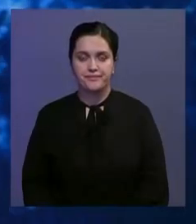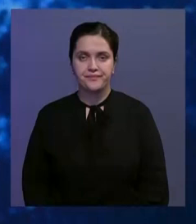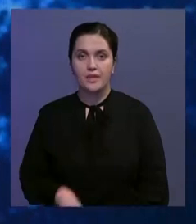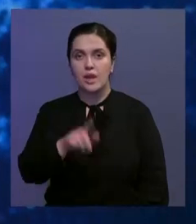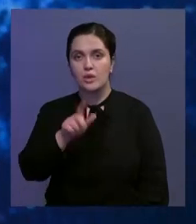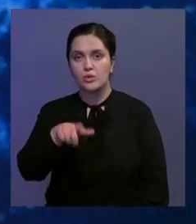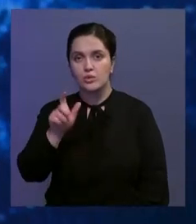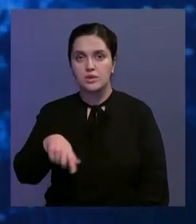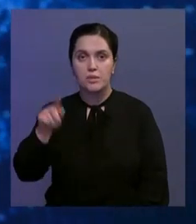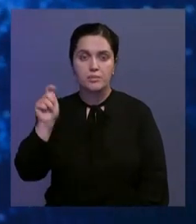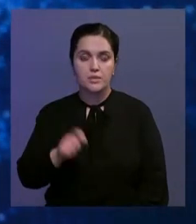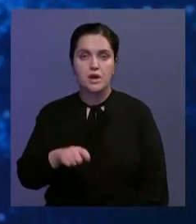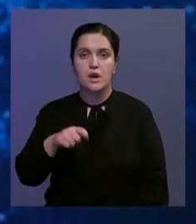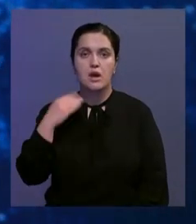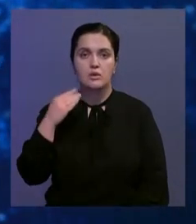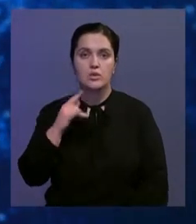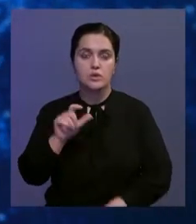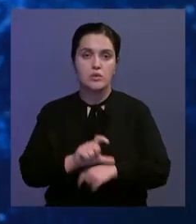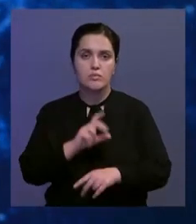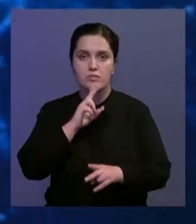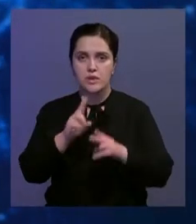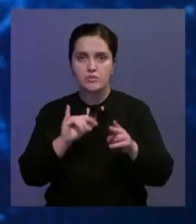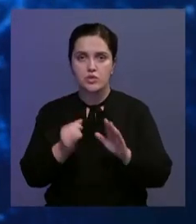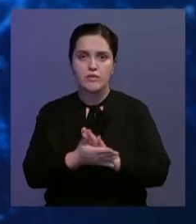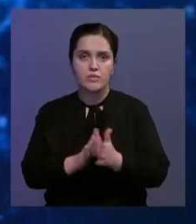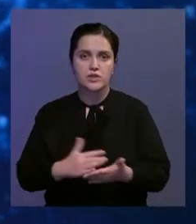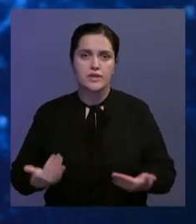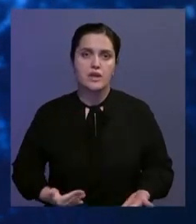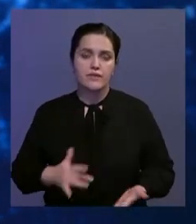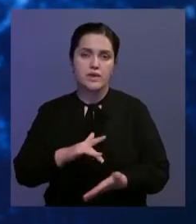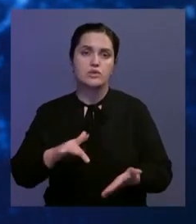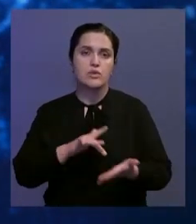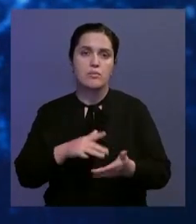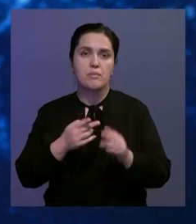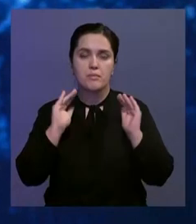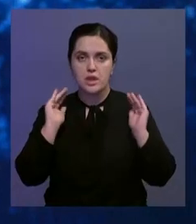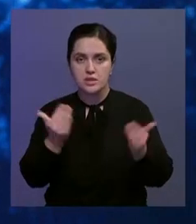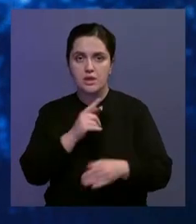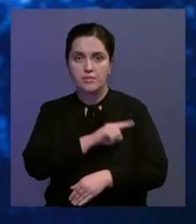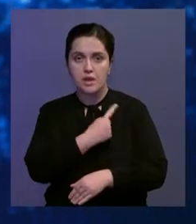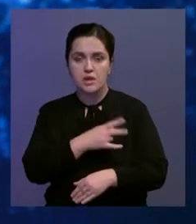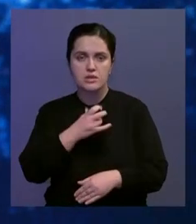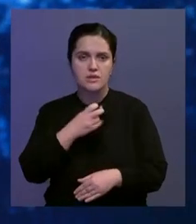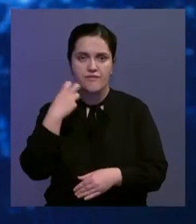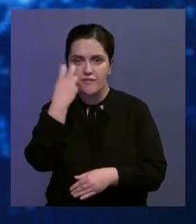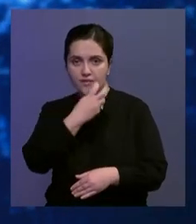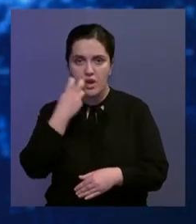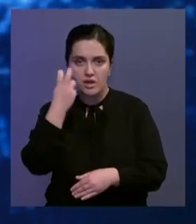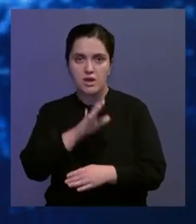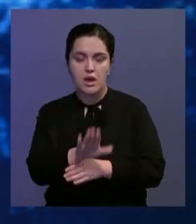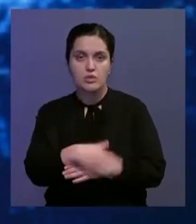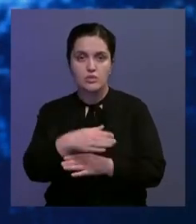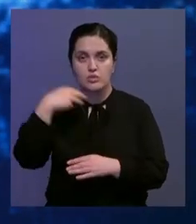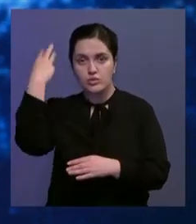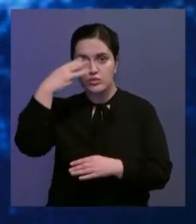Пассажиры, прибывшие в Актау из Стамбула, пожаловались на плохие условия проживания в городском провизорном госпитале. Неприятный запах,